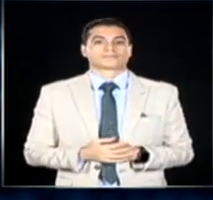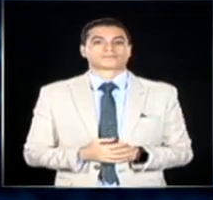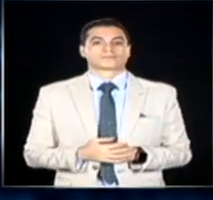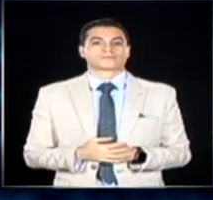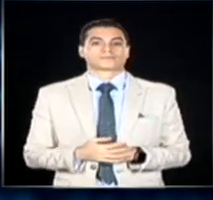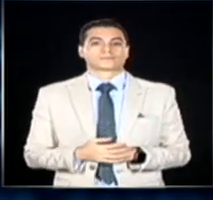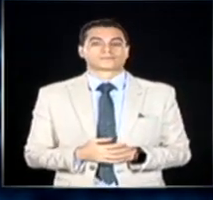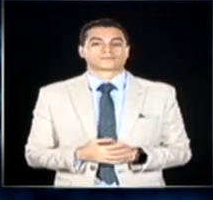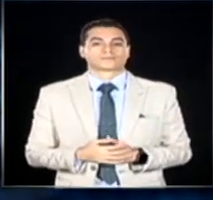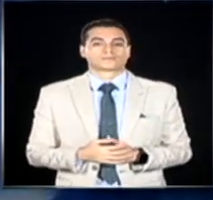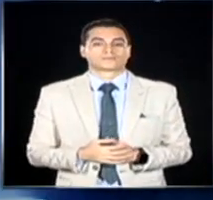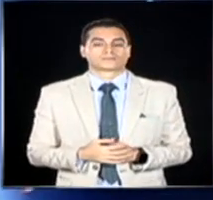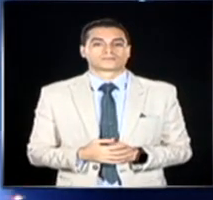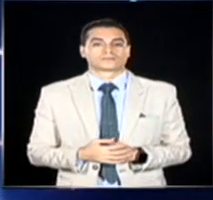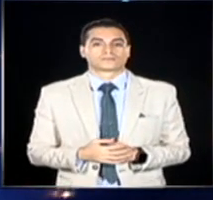ضربات جزاء،